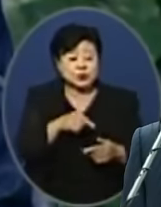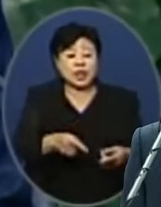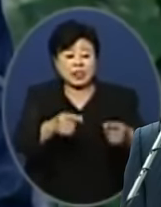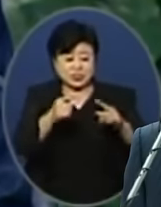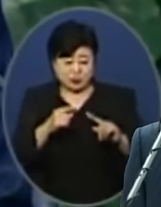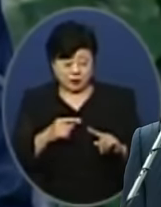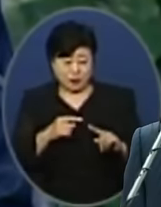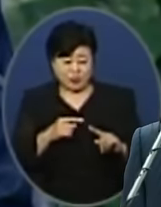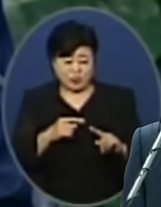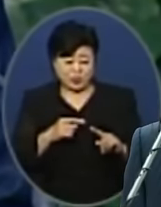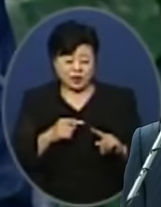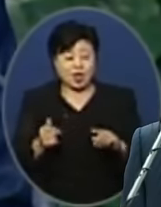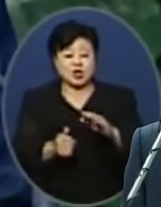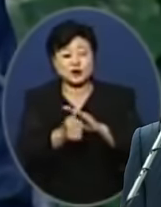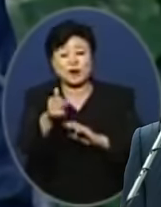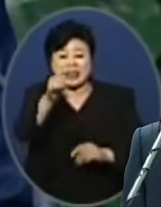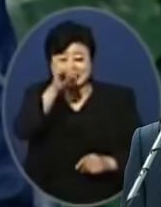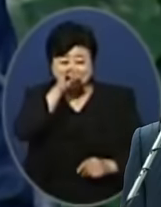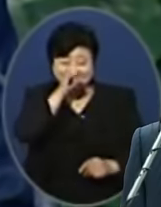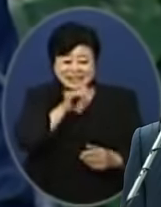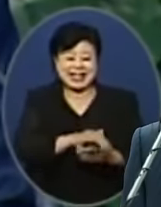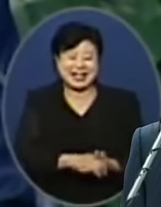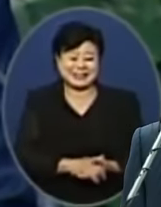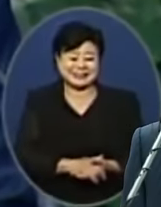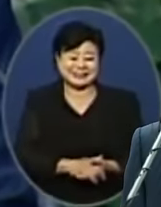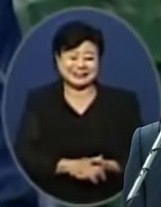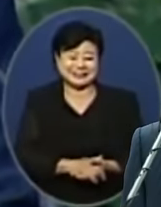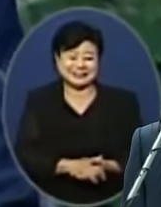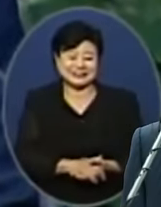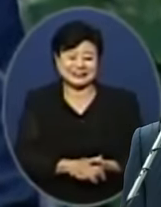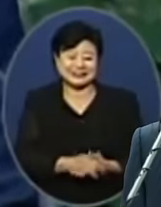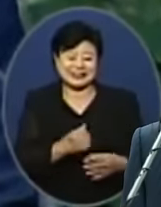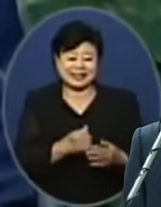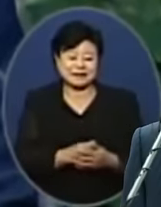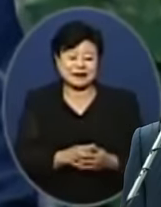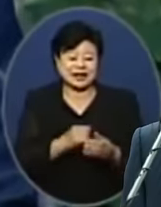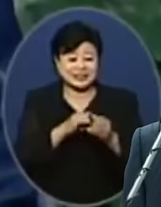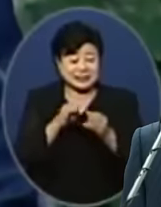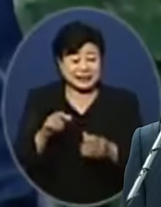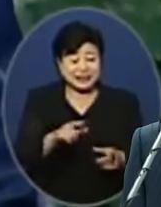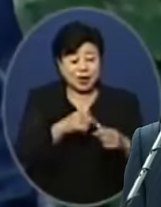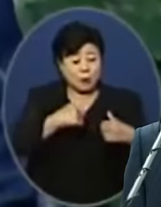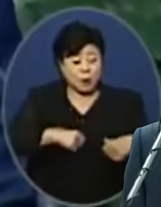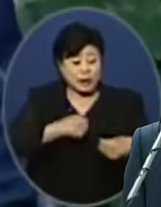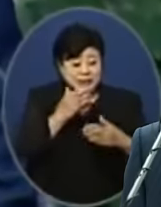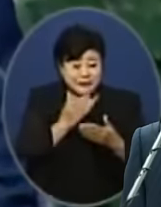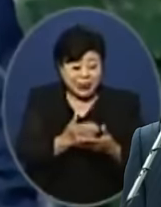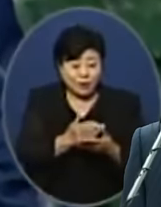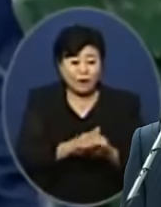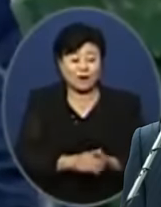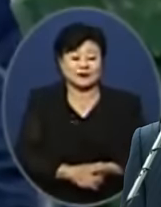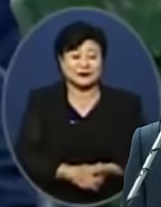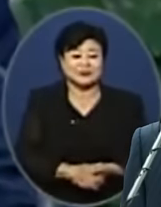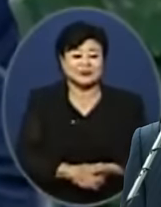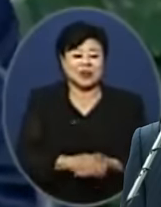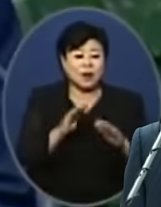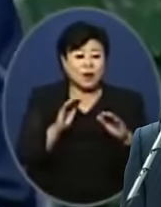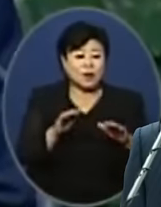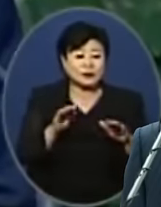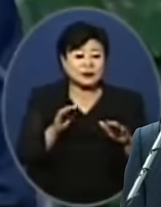들어오면 소망이 있습니다. 그러므로 인생을 포기하지 말라는 것입니다.